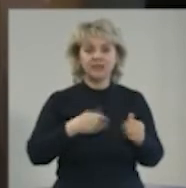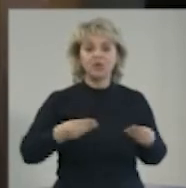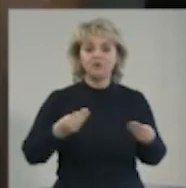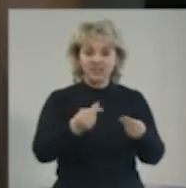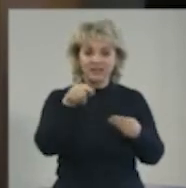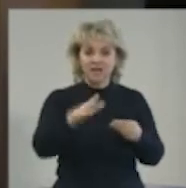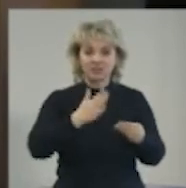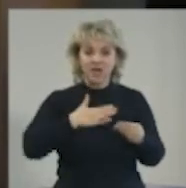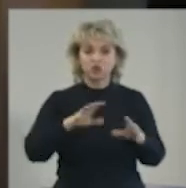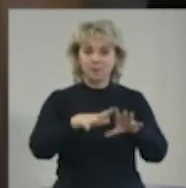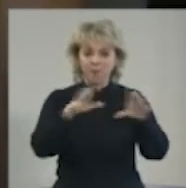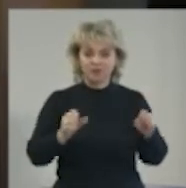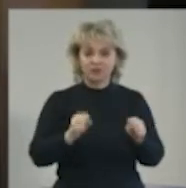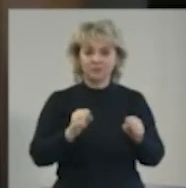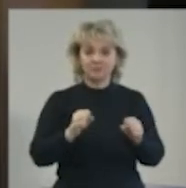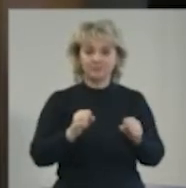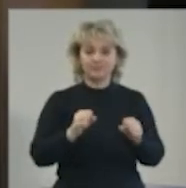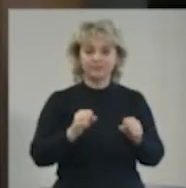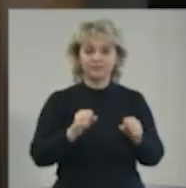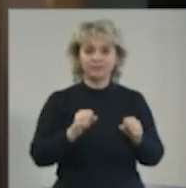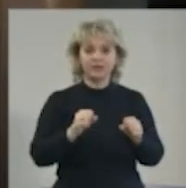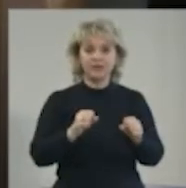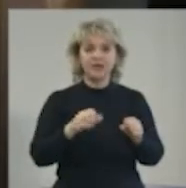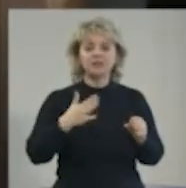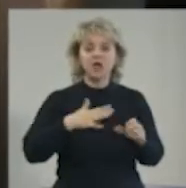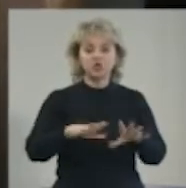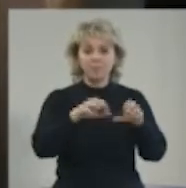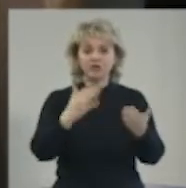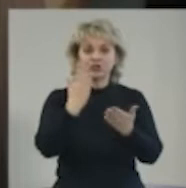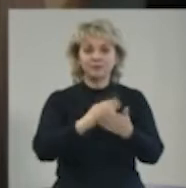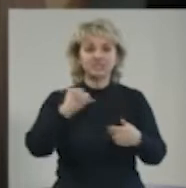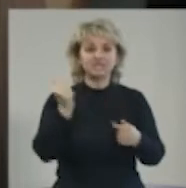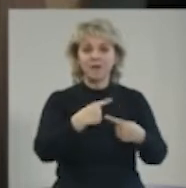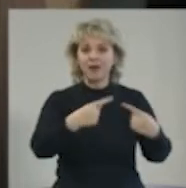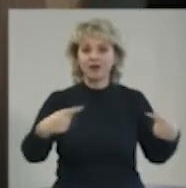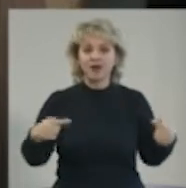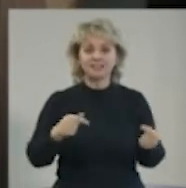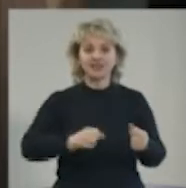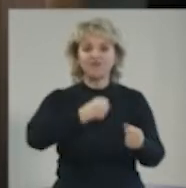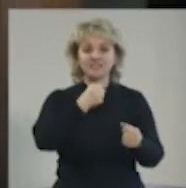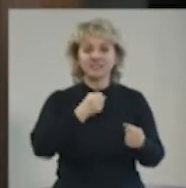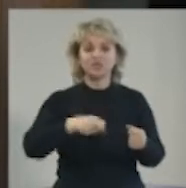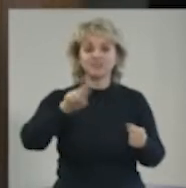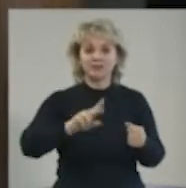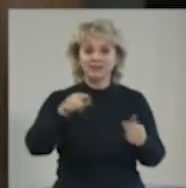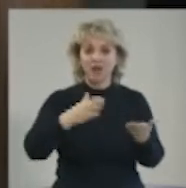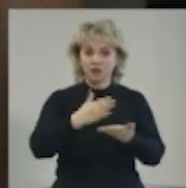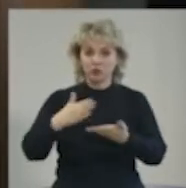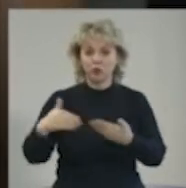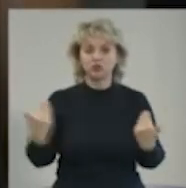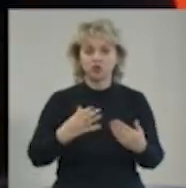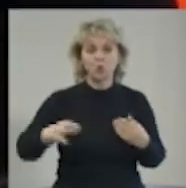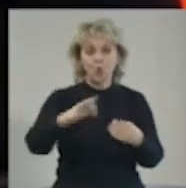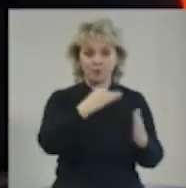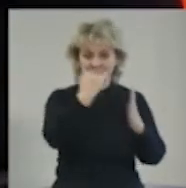влияние нашей партии, наша партия имеет в самых разных возрастных и социальных категориях жителей